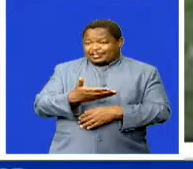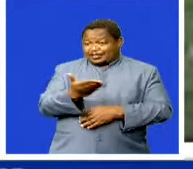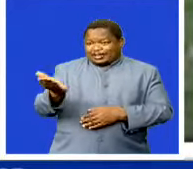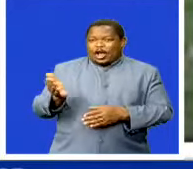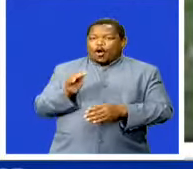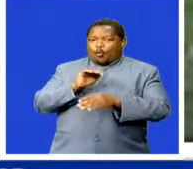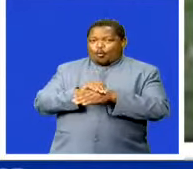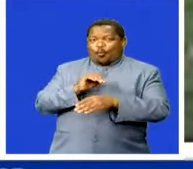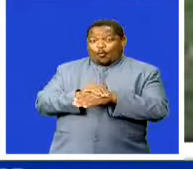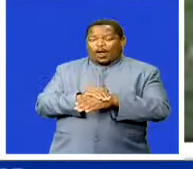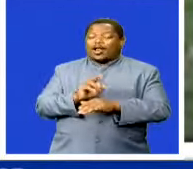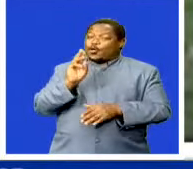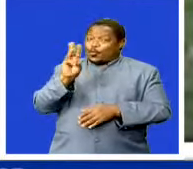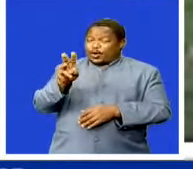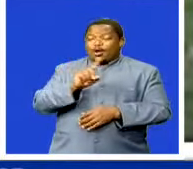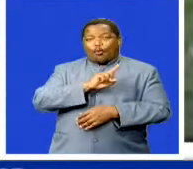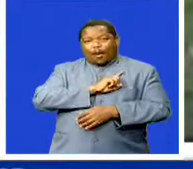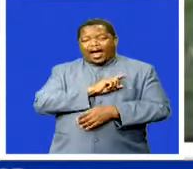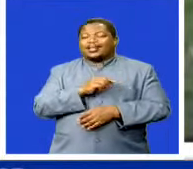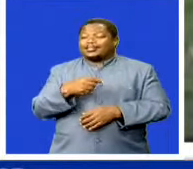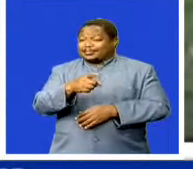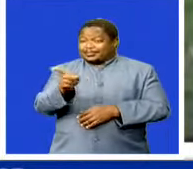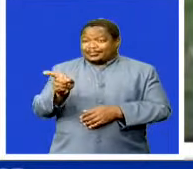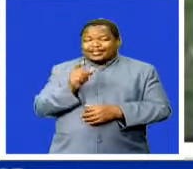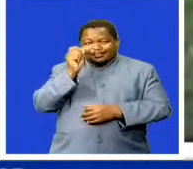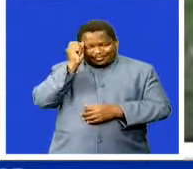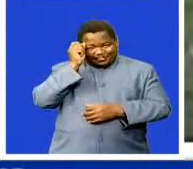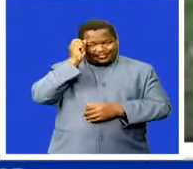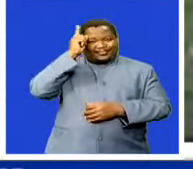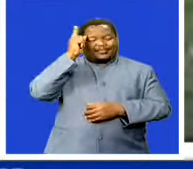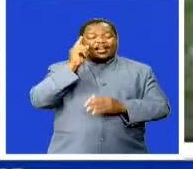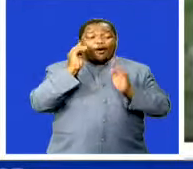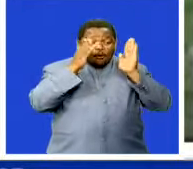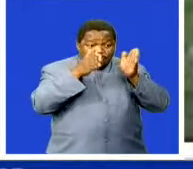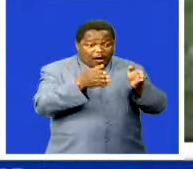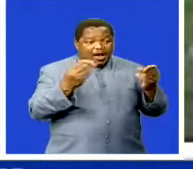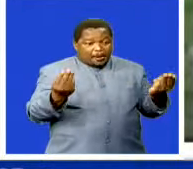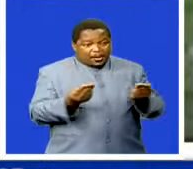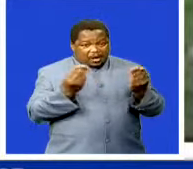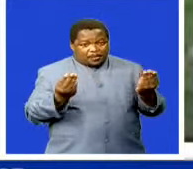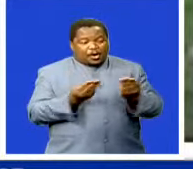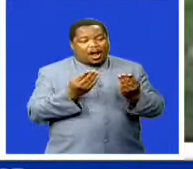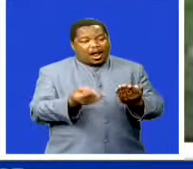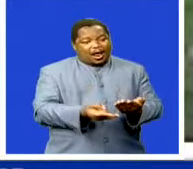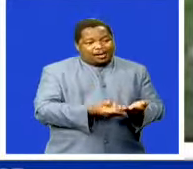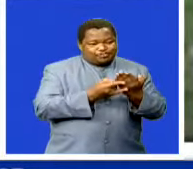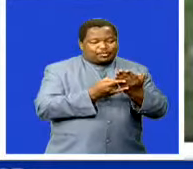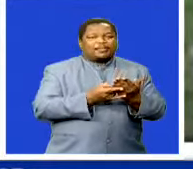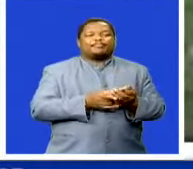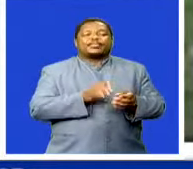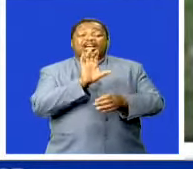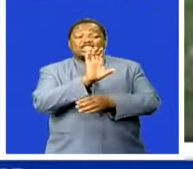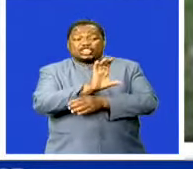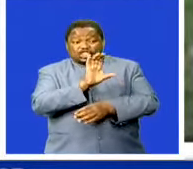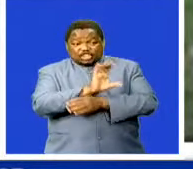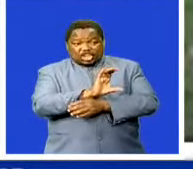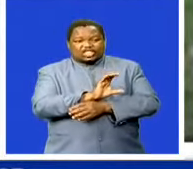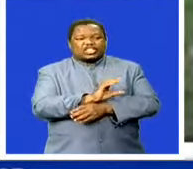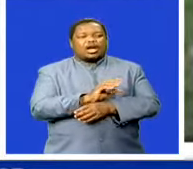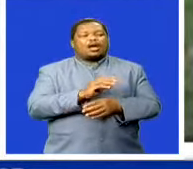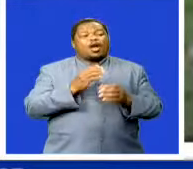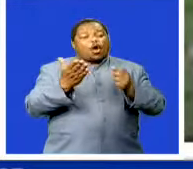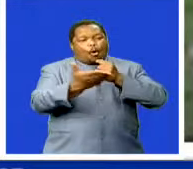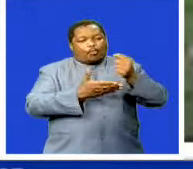konke labakudzingako ngeke ukuthi abakasho kwekuthi sifuna kunaka abantwana beluthela kuphela kodwa